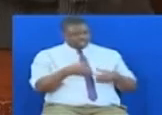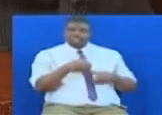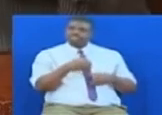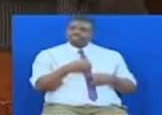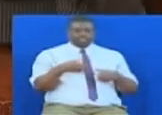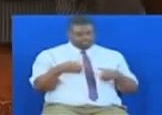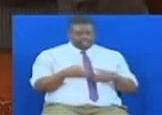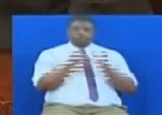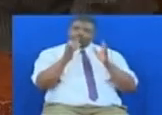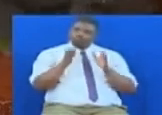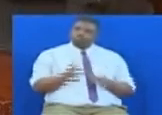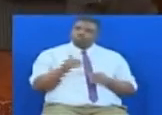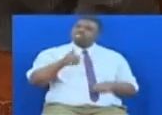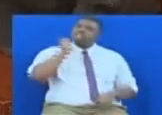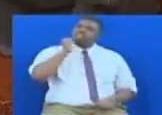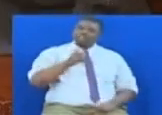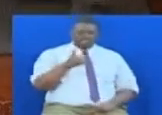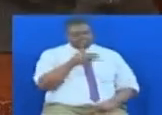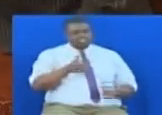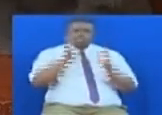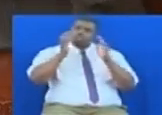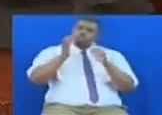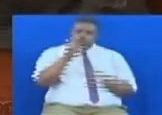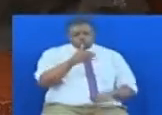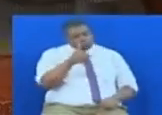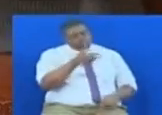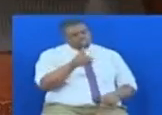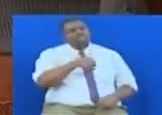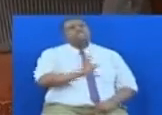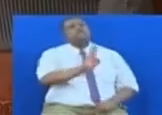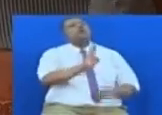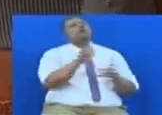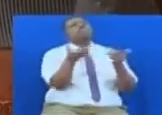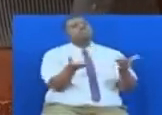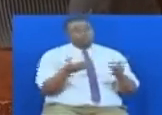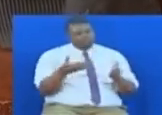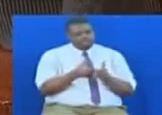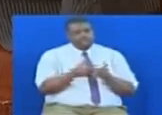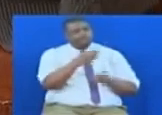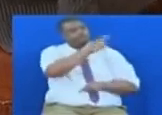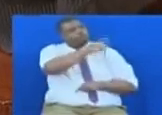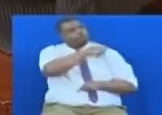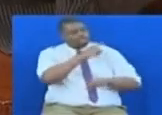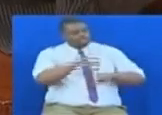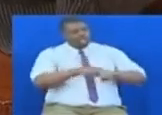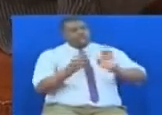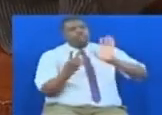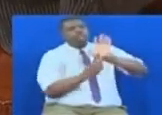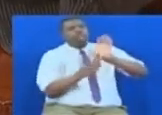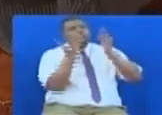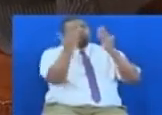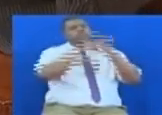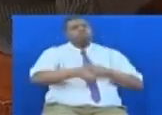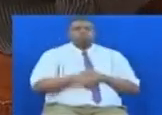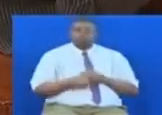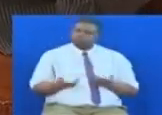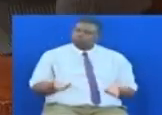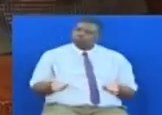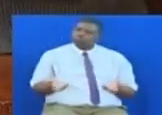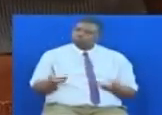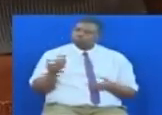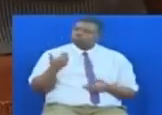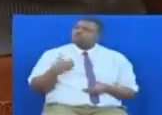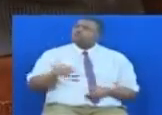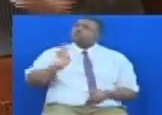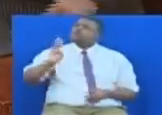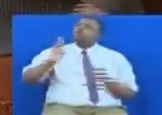video call zilienda wapi mpaka Mboe atoke saa 7 ya usiku? Silienda wapi? Watanzania leo